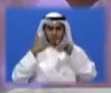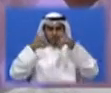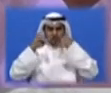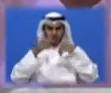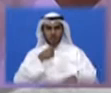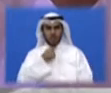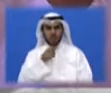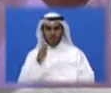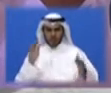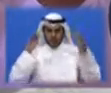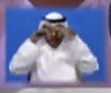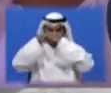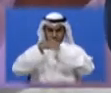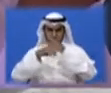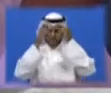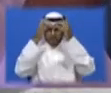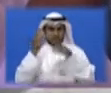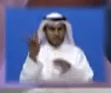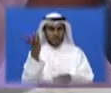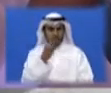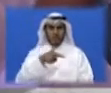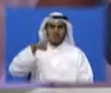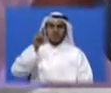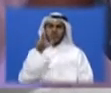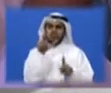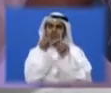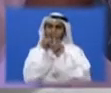الجهرة نسبة الإنجاز تجاوزت 60%،